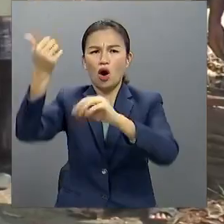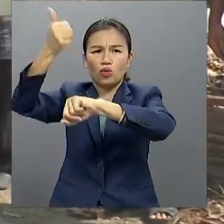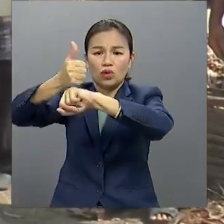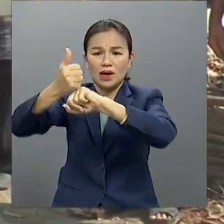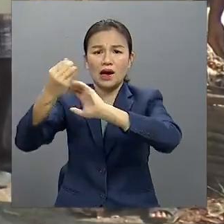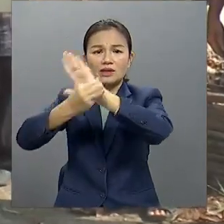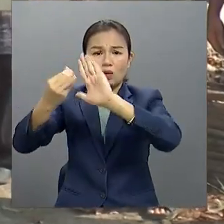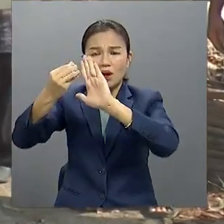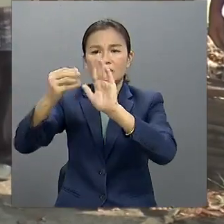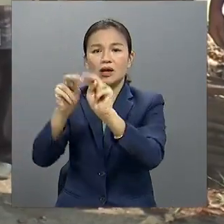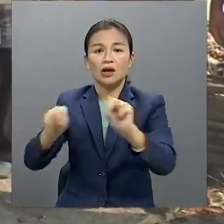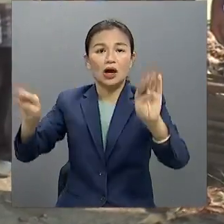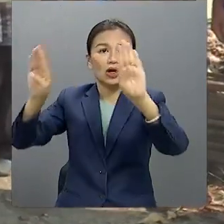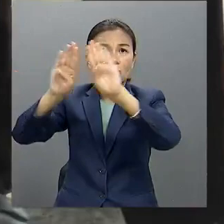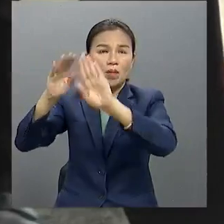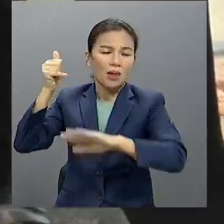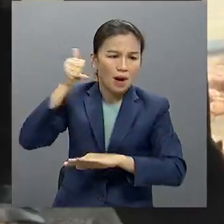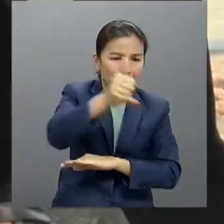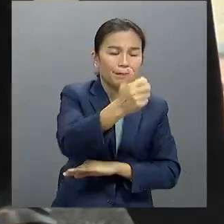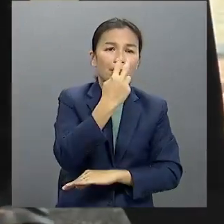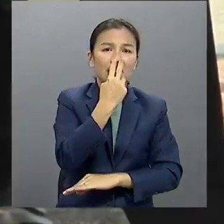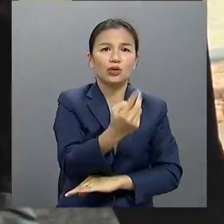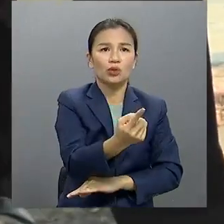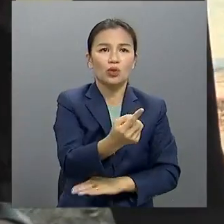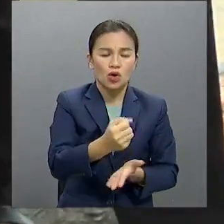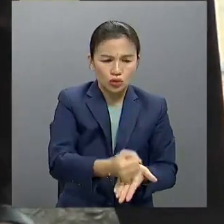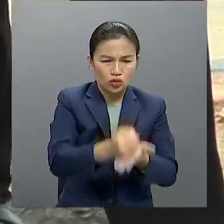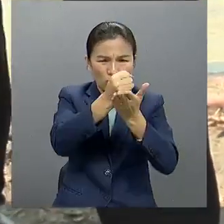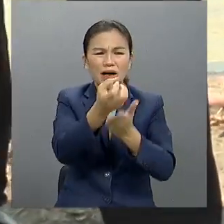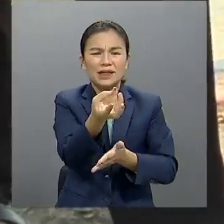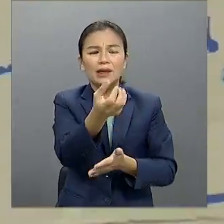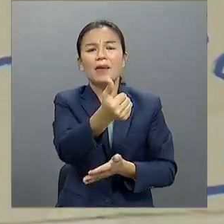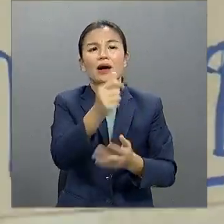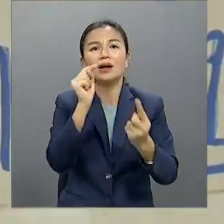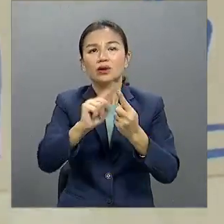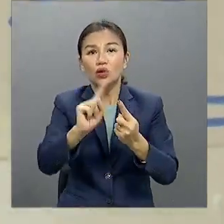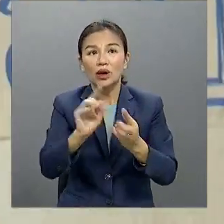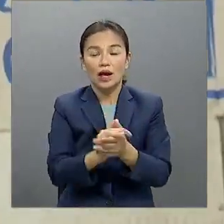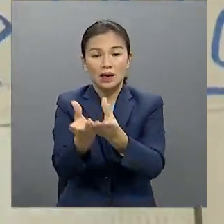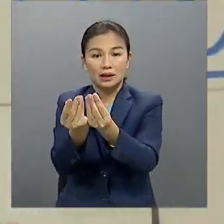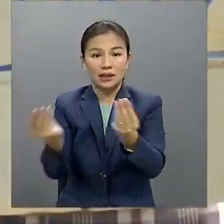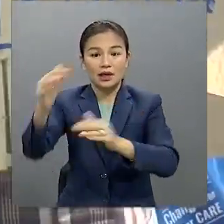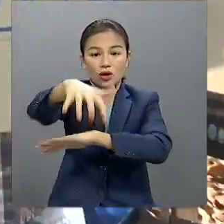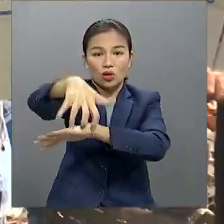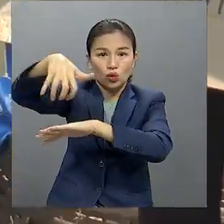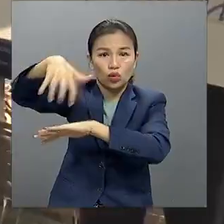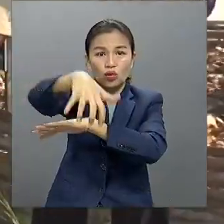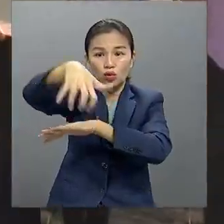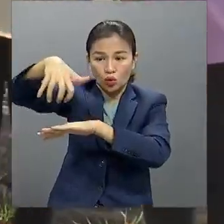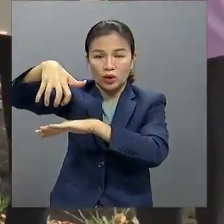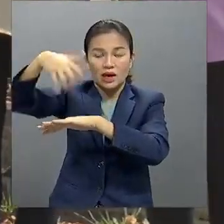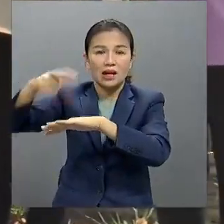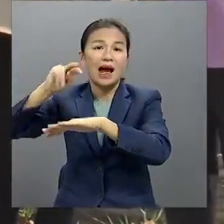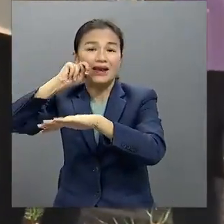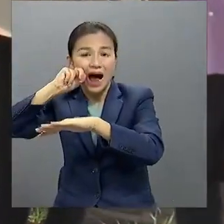นี่ยลงพื้นที่ไปเลยช่วยเหลือหน่อยนะคะเพราะว่าตอนนี้เนี่ยบ่อดินขนดินขึ้นมาก็มีน้ำภายในบ่อแล้วก็ปล่อยล